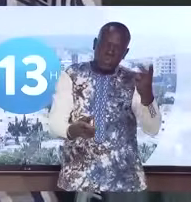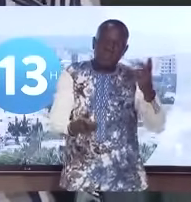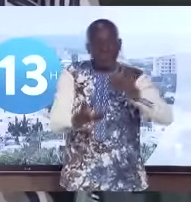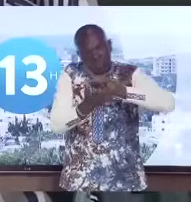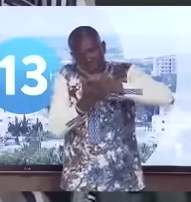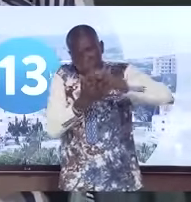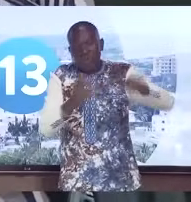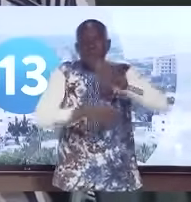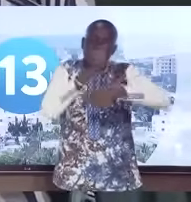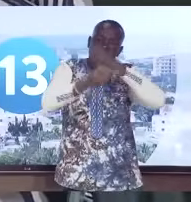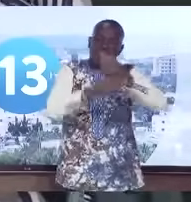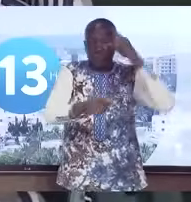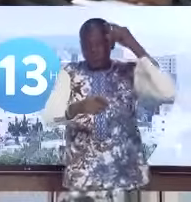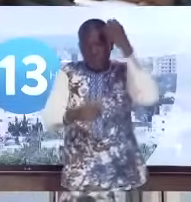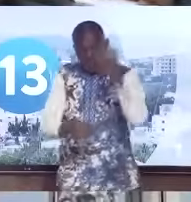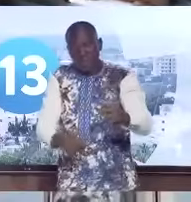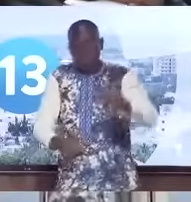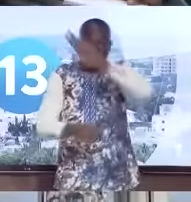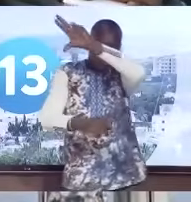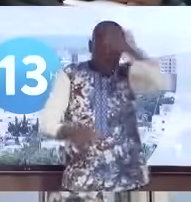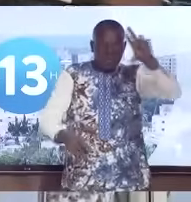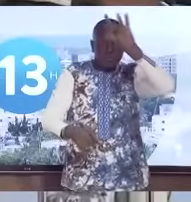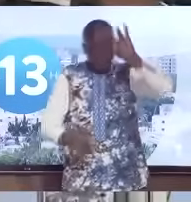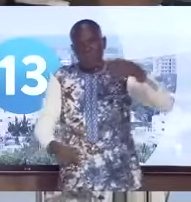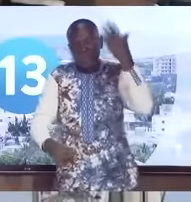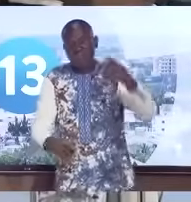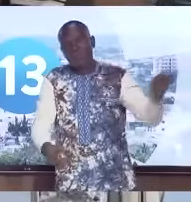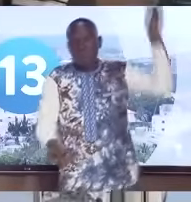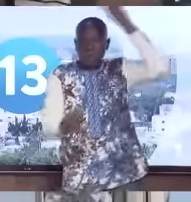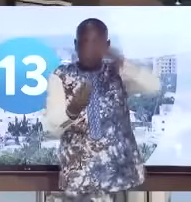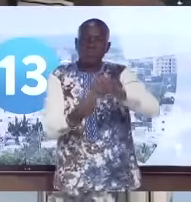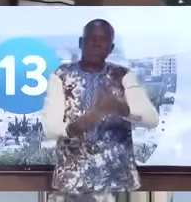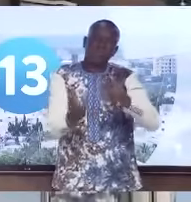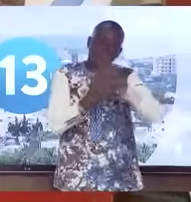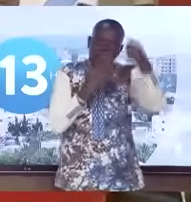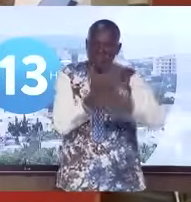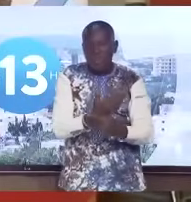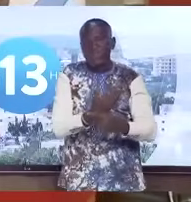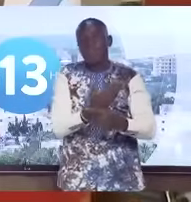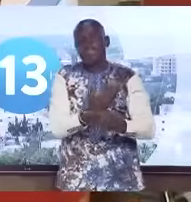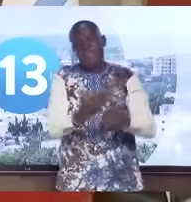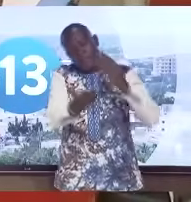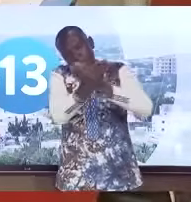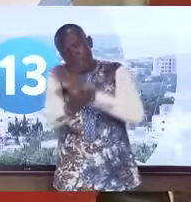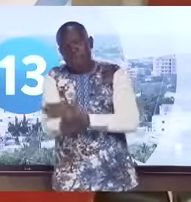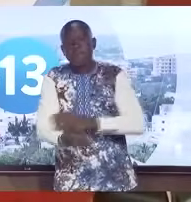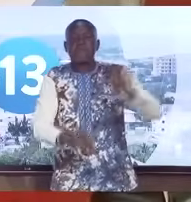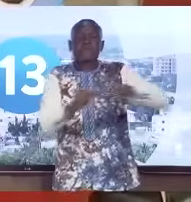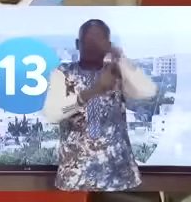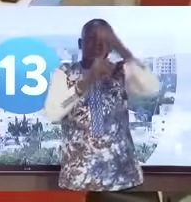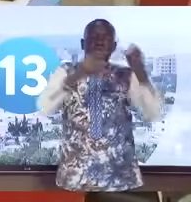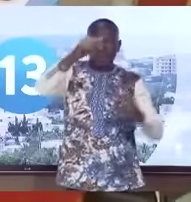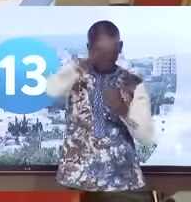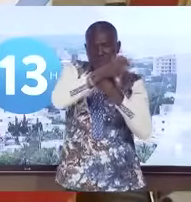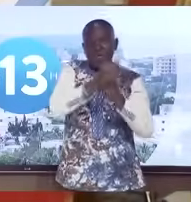l'année, on retient que 125 activités ont été ajoutées à celles déjà programmées et l'amélioration de la situation